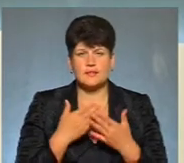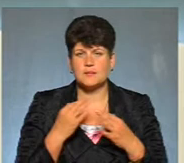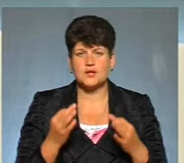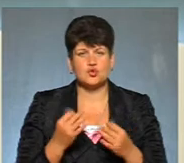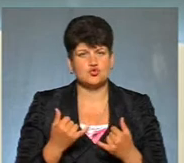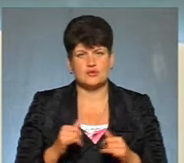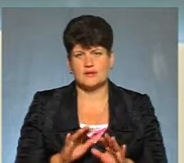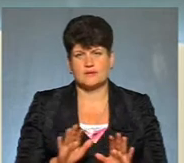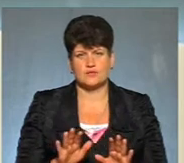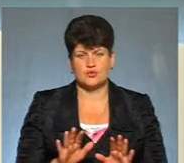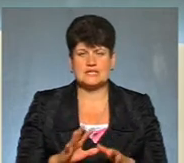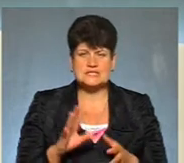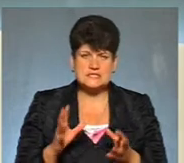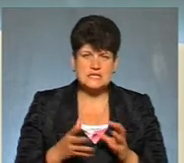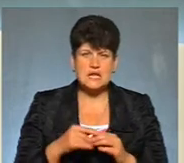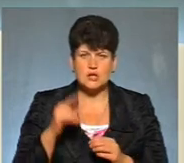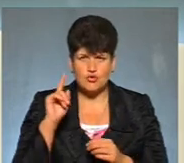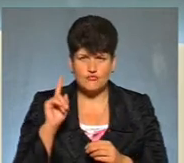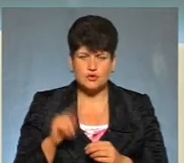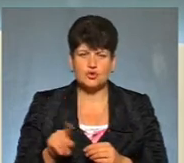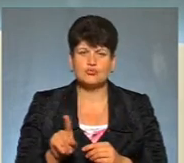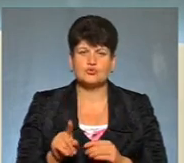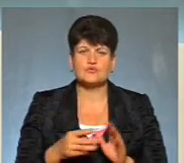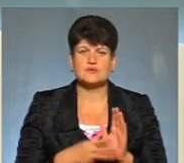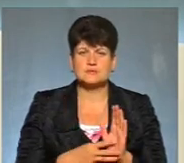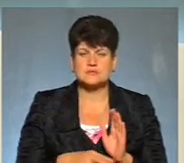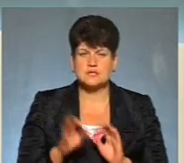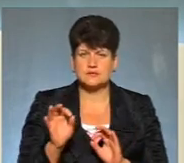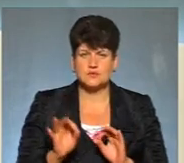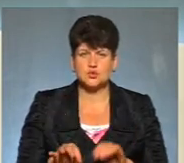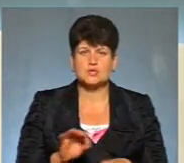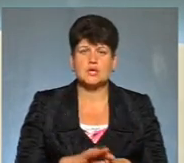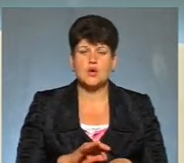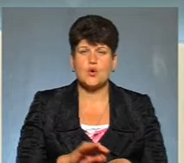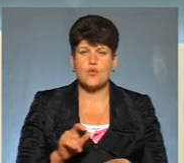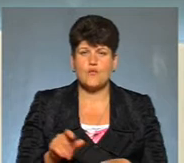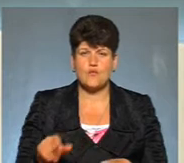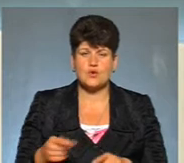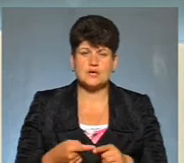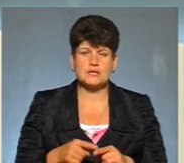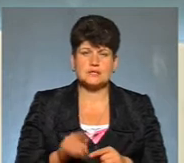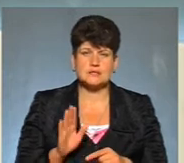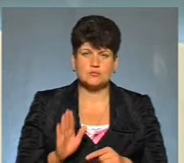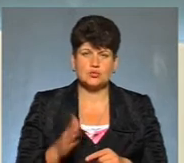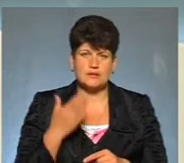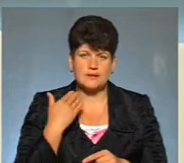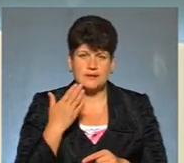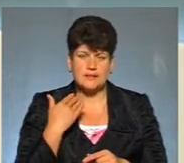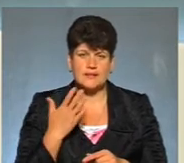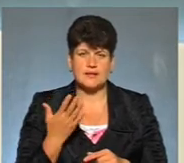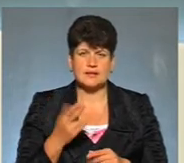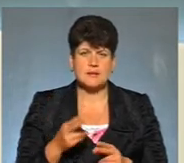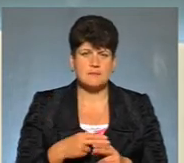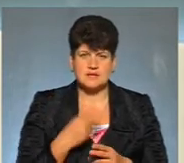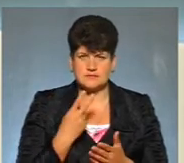дивного. Загально відомо, що 80% від хворих це будуть легкі стерті